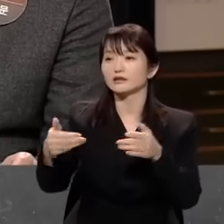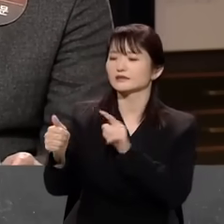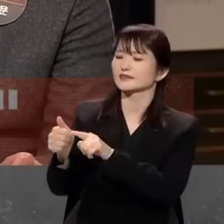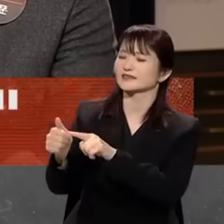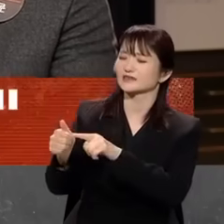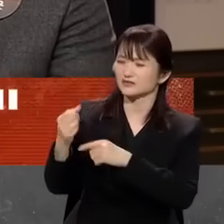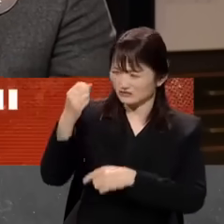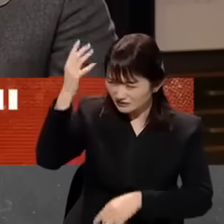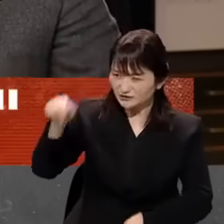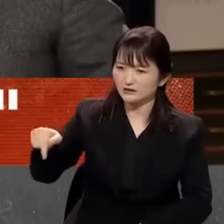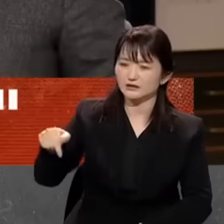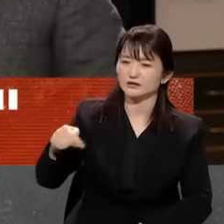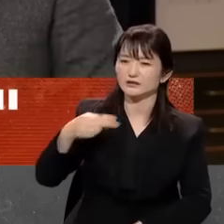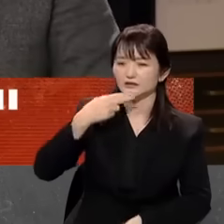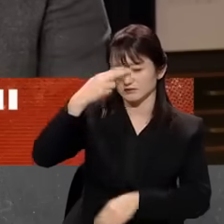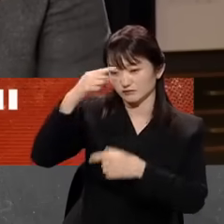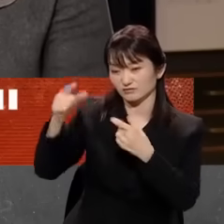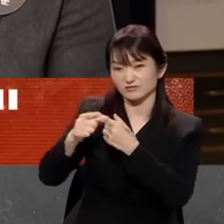회식하고